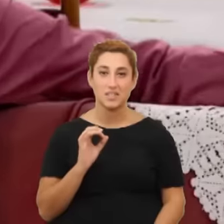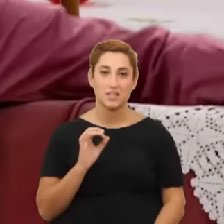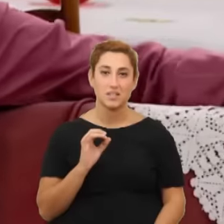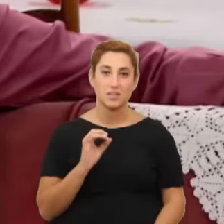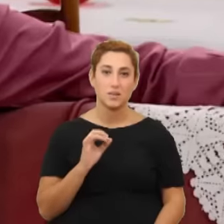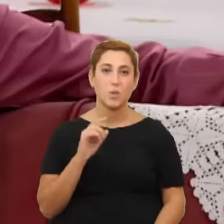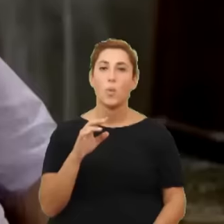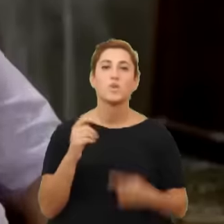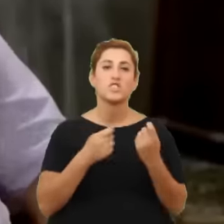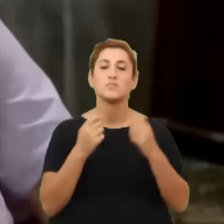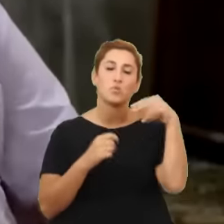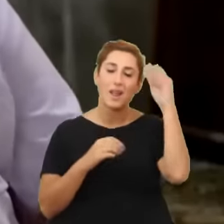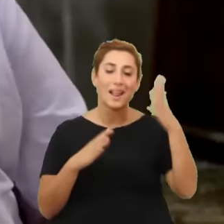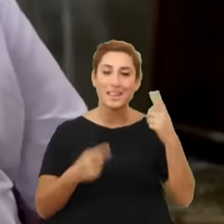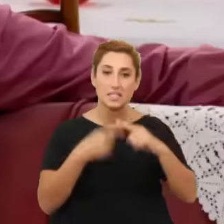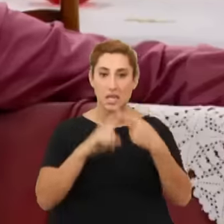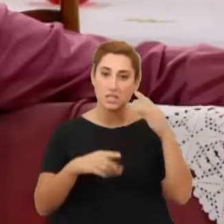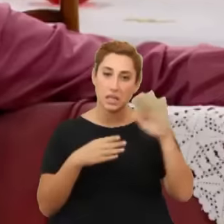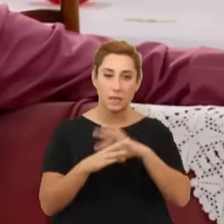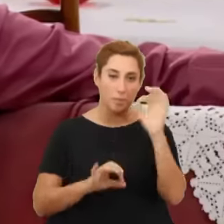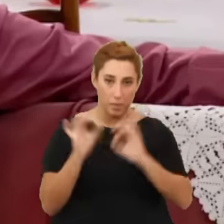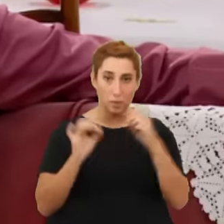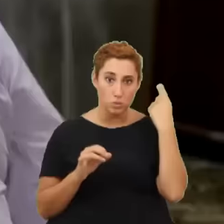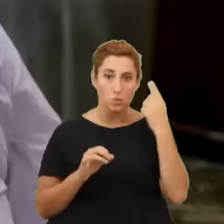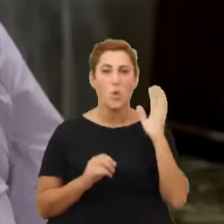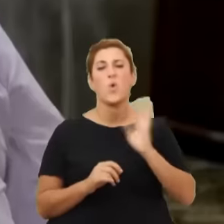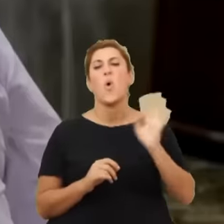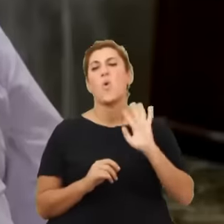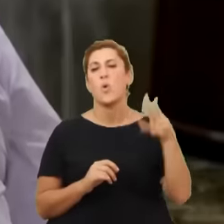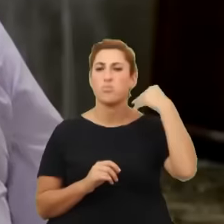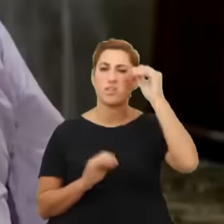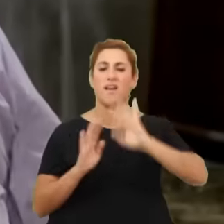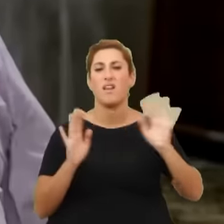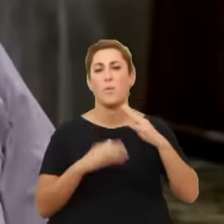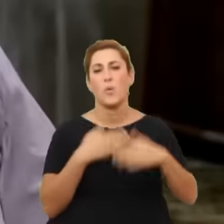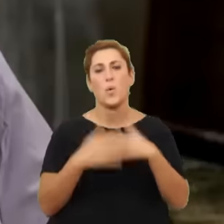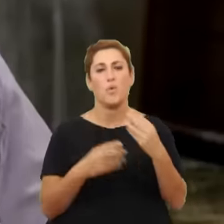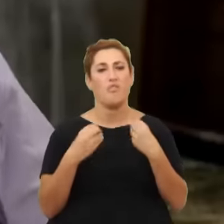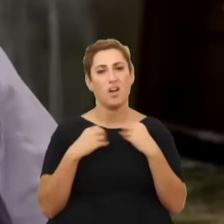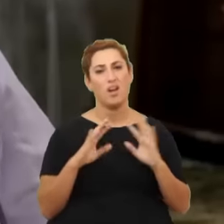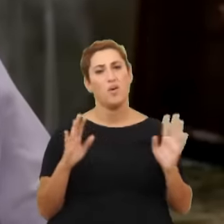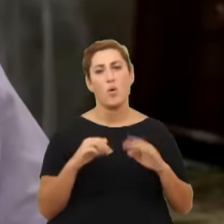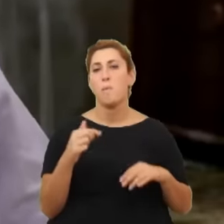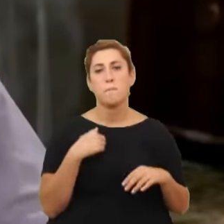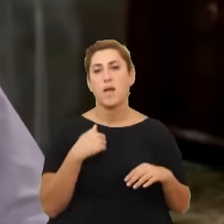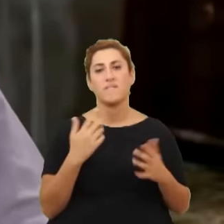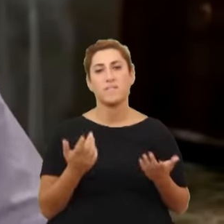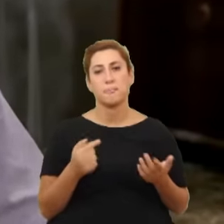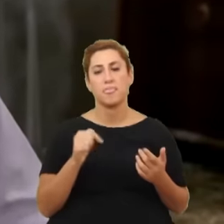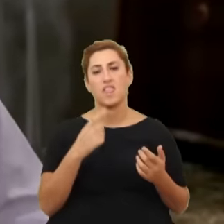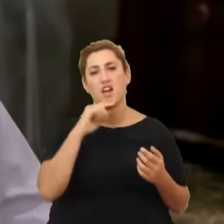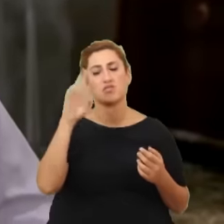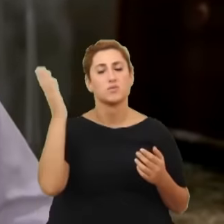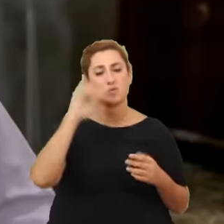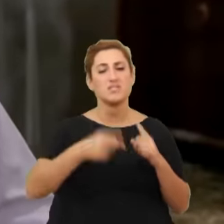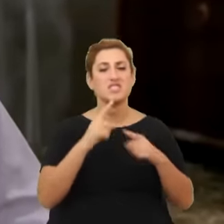muhtarlık nasıl gidiyor? Siyasete falan atılma planları var mı acaba? Ya, muhtarlık yeterince yoruyor zaten ya. Ben yani bu yaştan